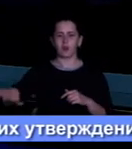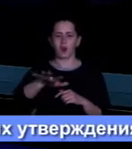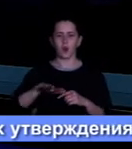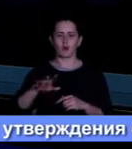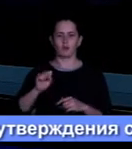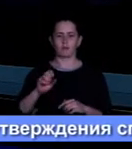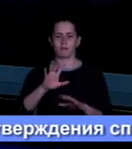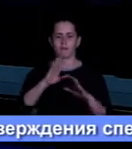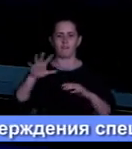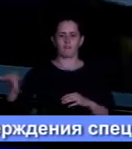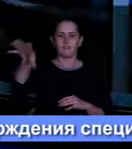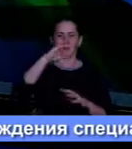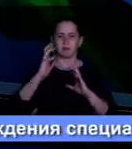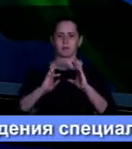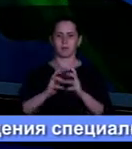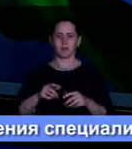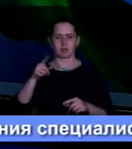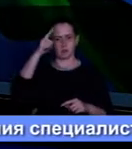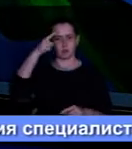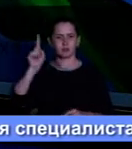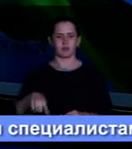весь мир.